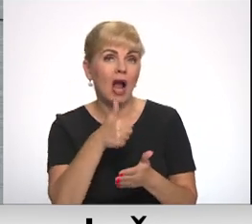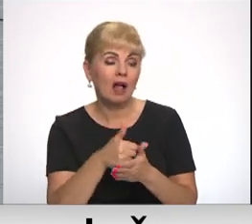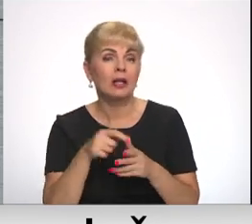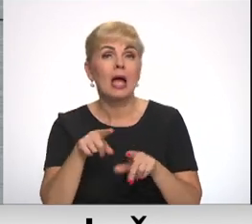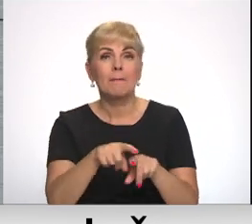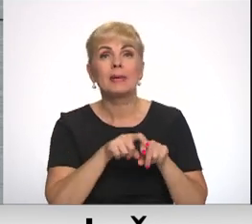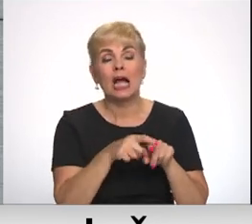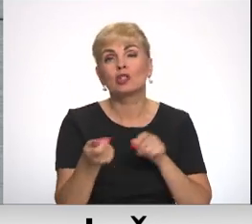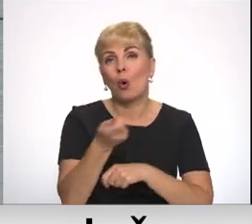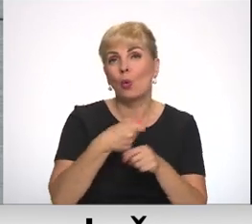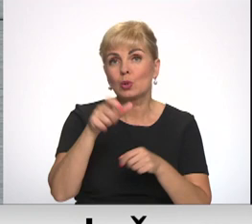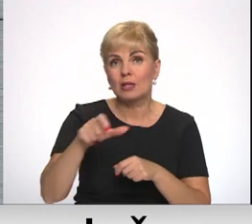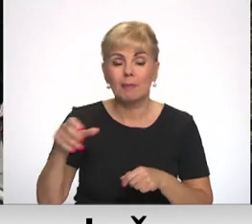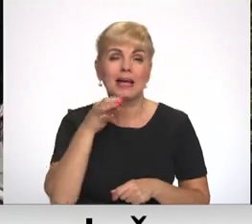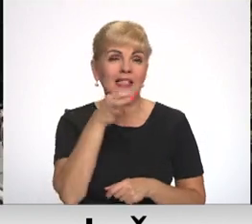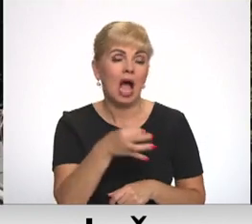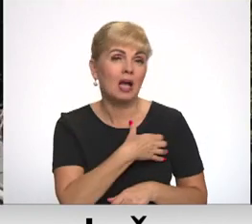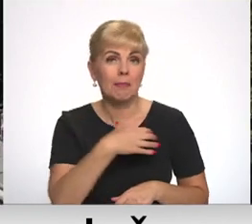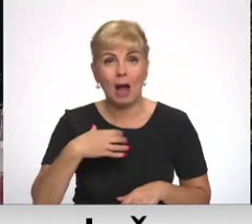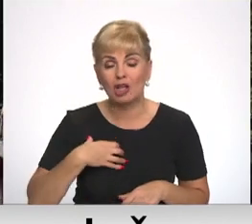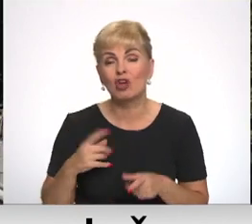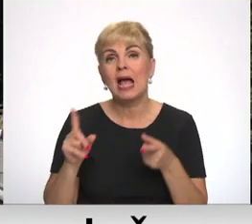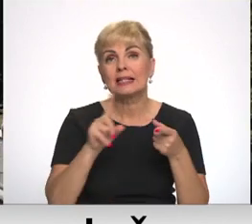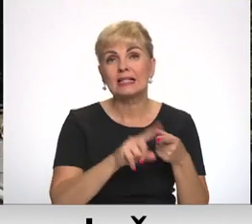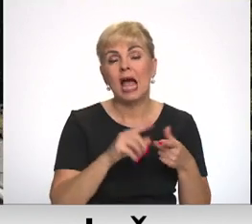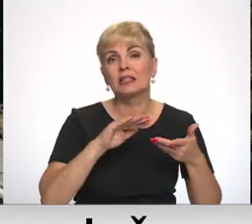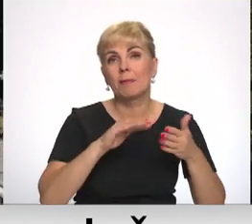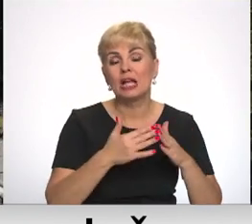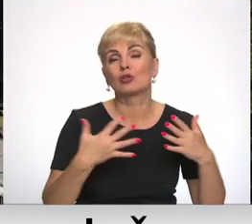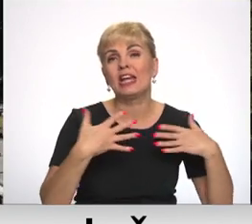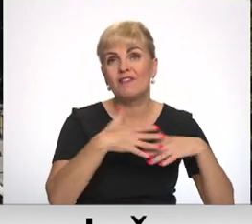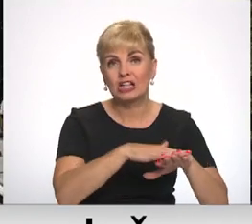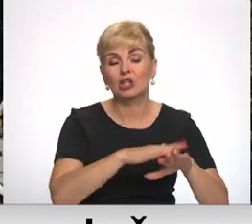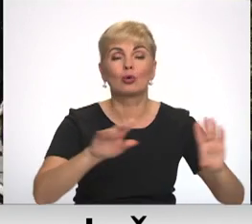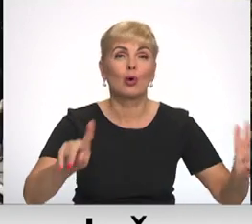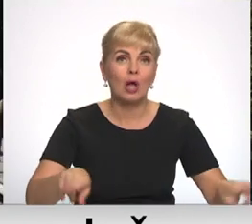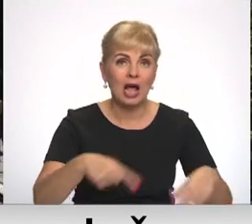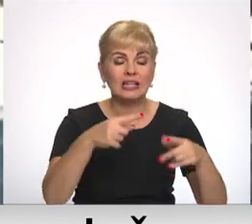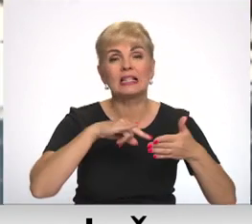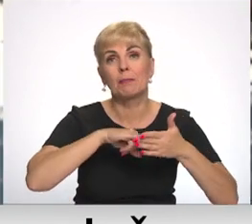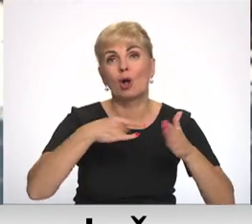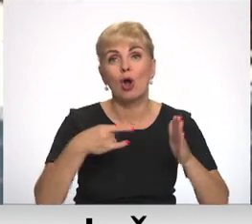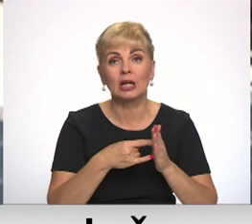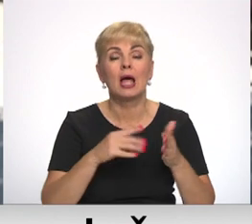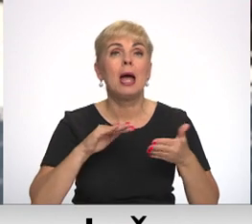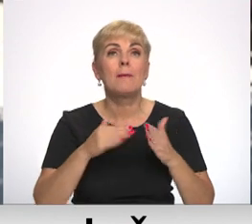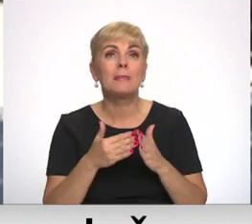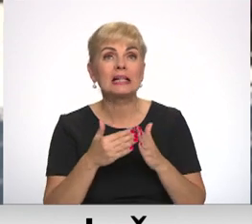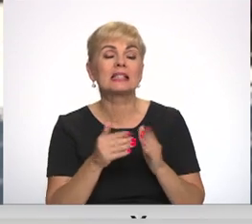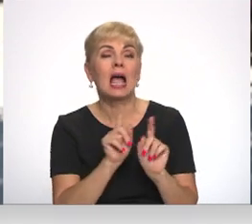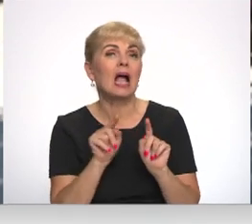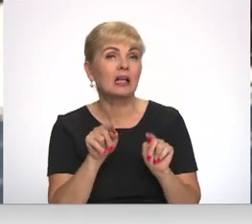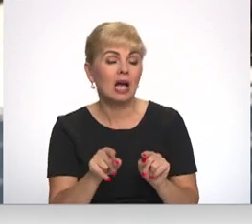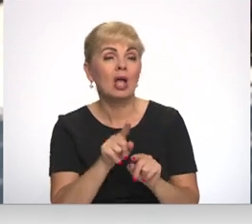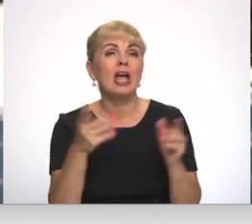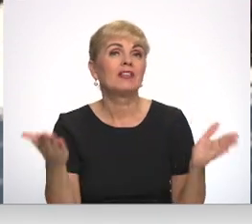piesaist uzņēmējs piebilst pašvaldībā. Tas arī saistīts ar pilsētas infrastruktūras attīstības projektiem. Pilsētai kā tādai droši